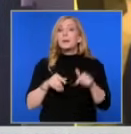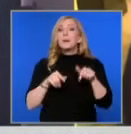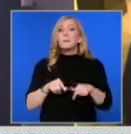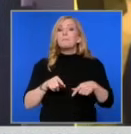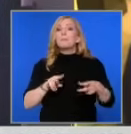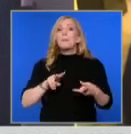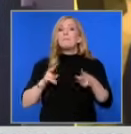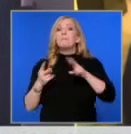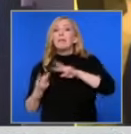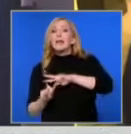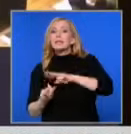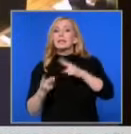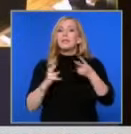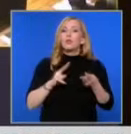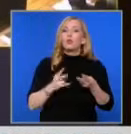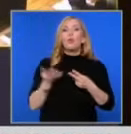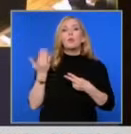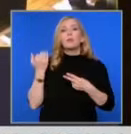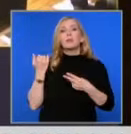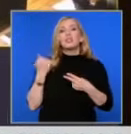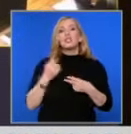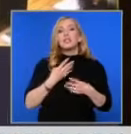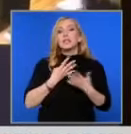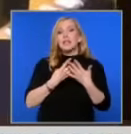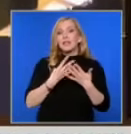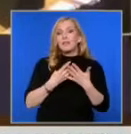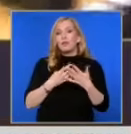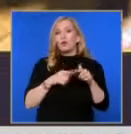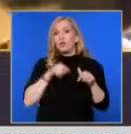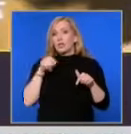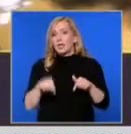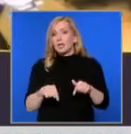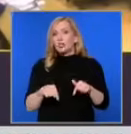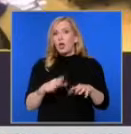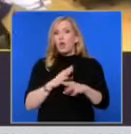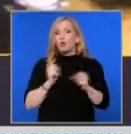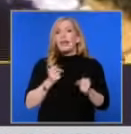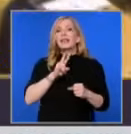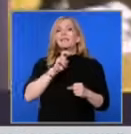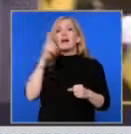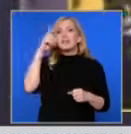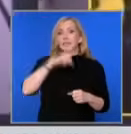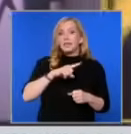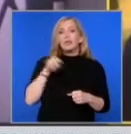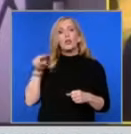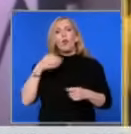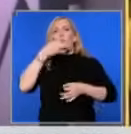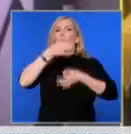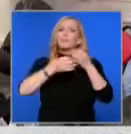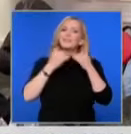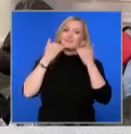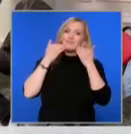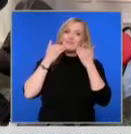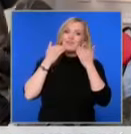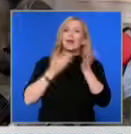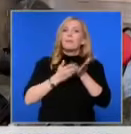Местенето от предишния затвор в настоящия отнело 20 дни, през които никой не знаел нищо за него. Навални обясни с усмивка, че през